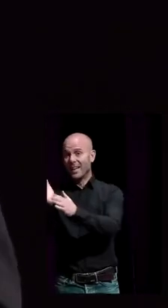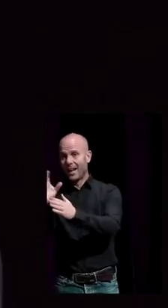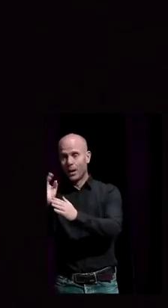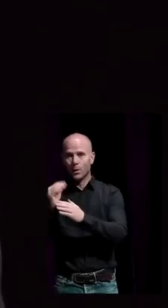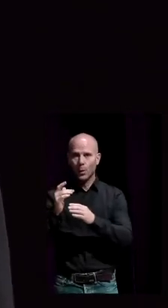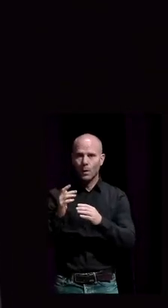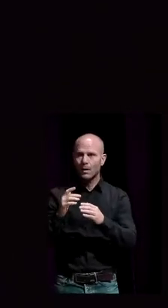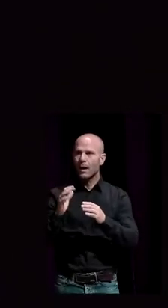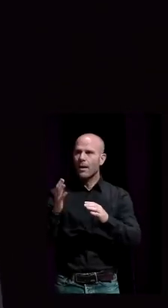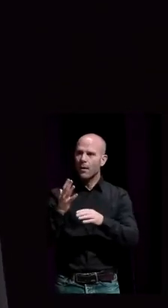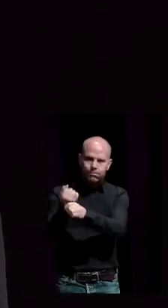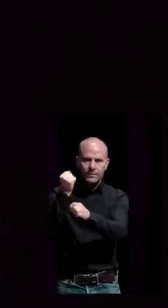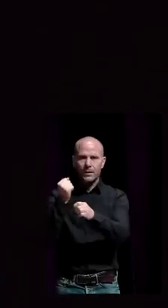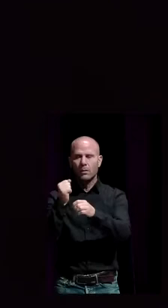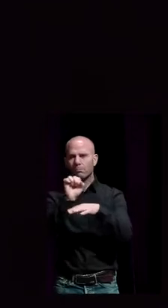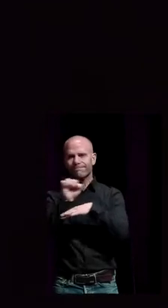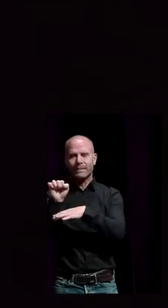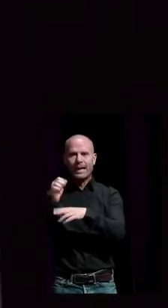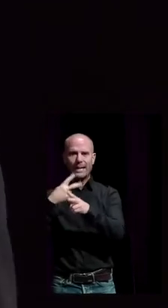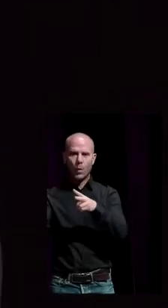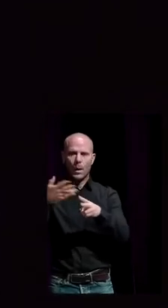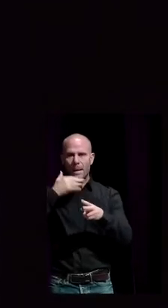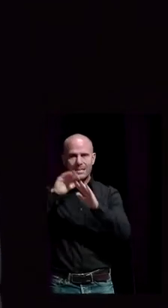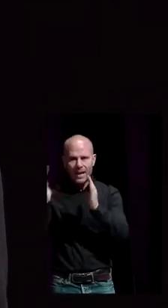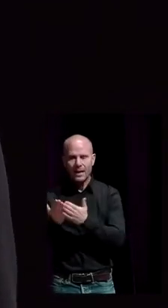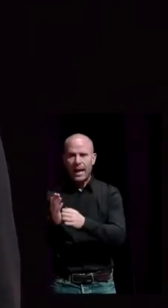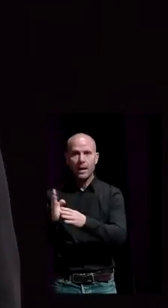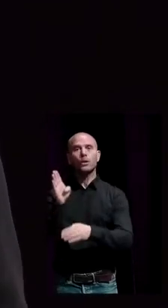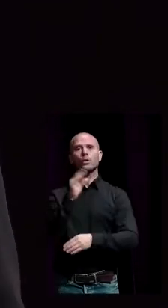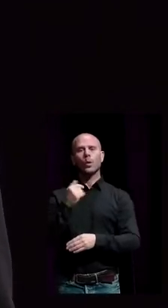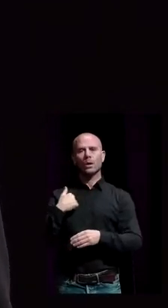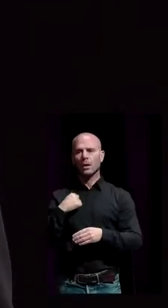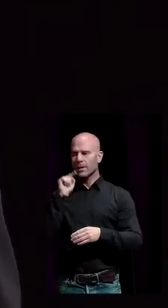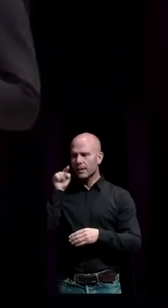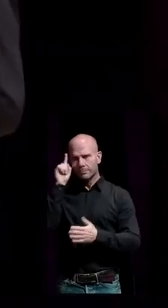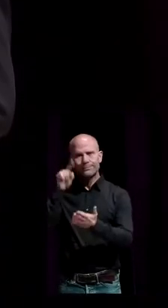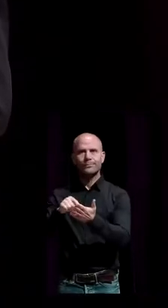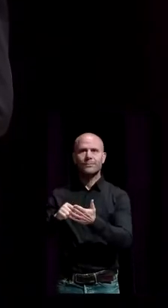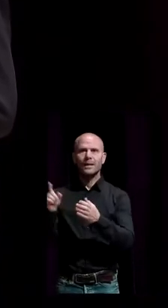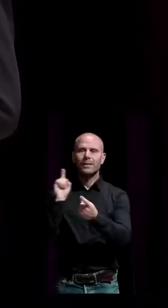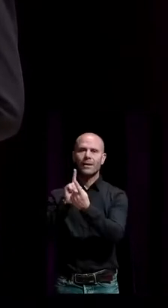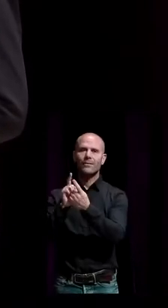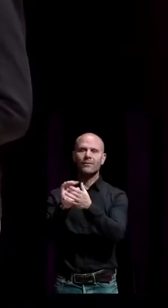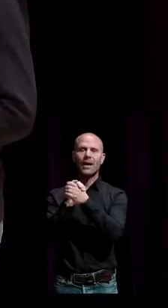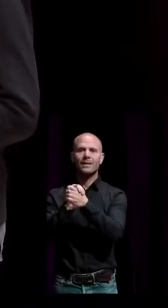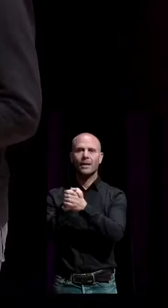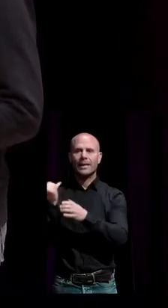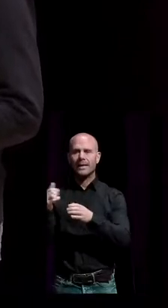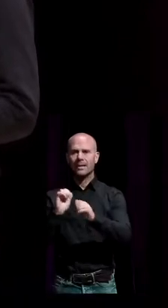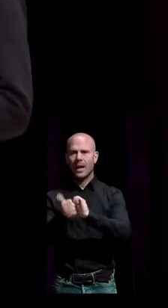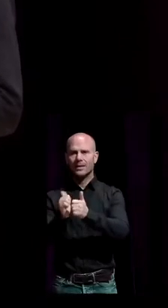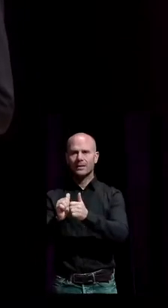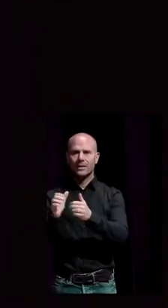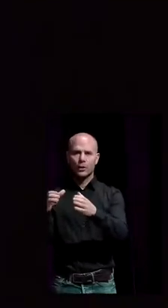med prestation och att man ville slå rekord och bli bäst i världen. Utan jag gick dit för att träffa mina vänner i träningsgruppen. Man